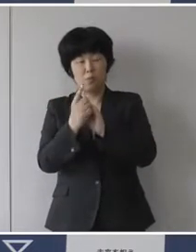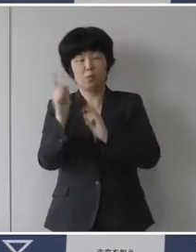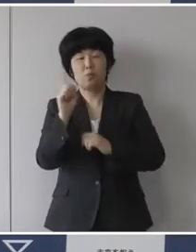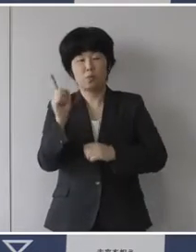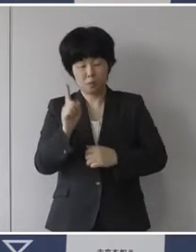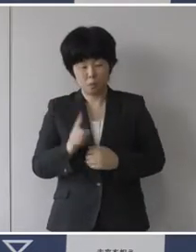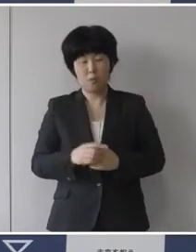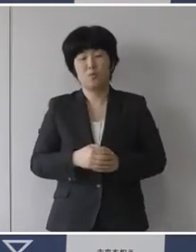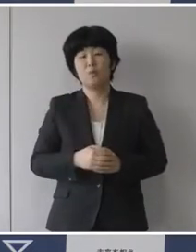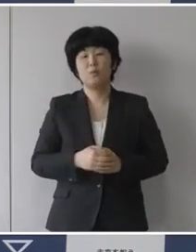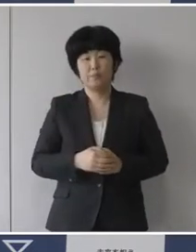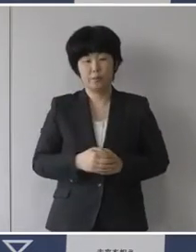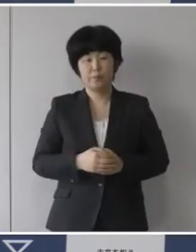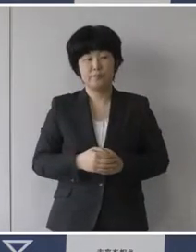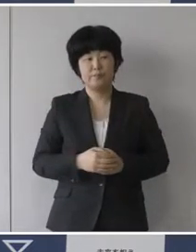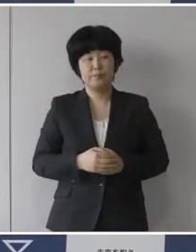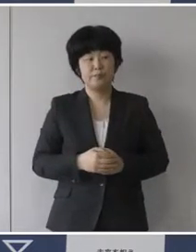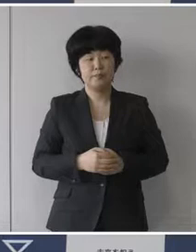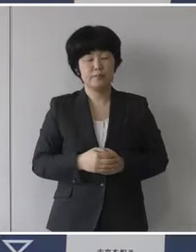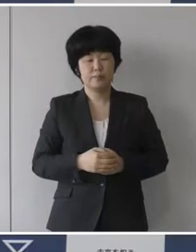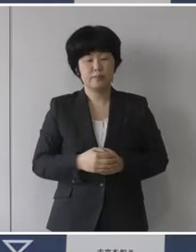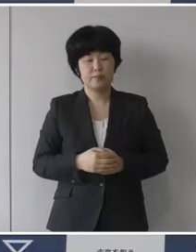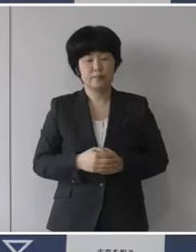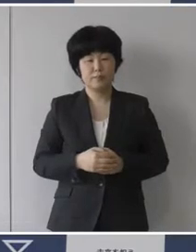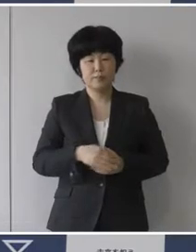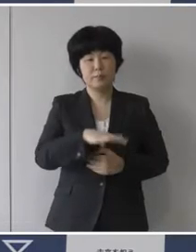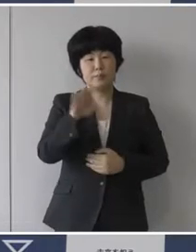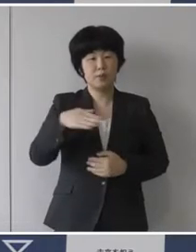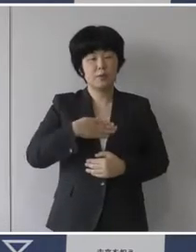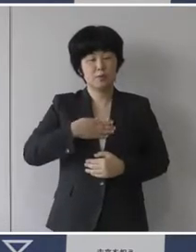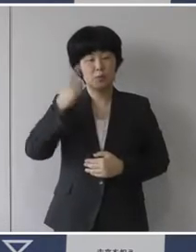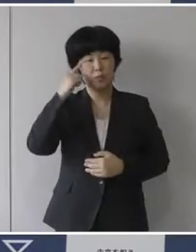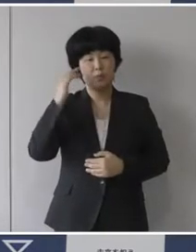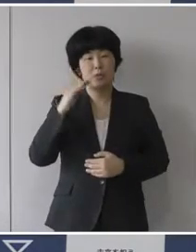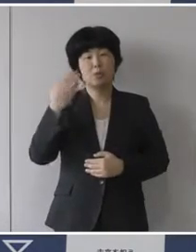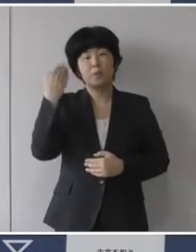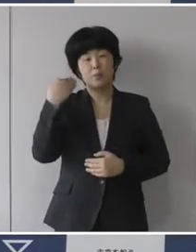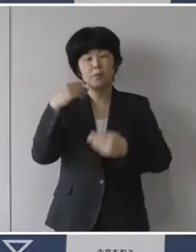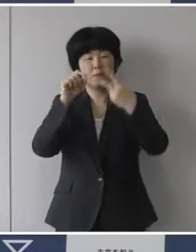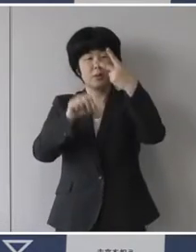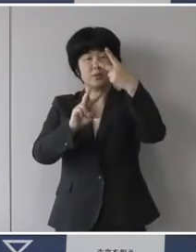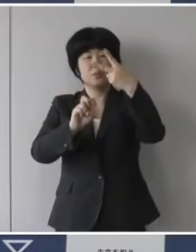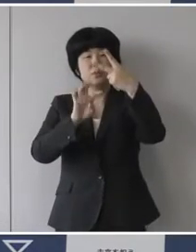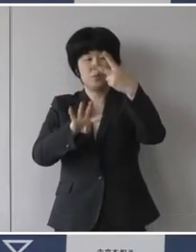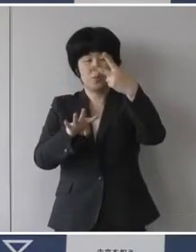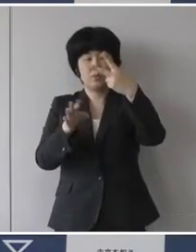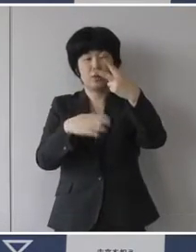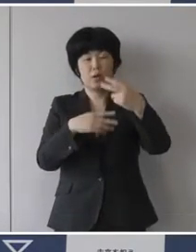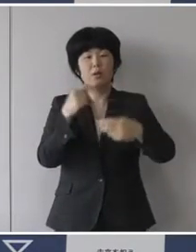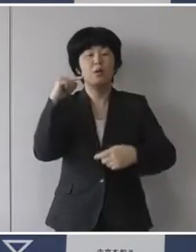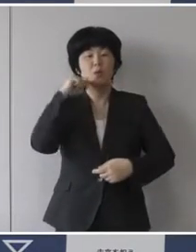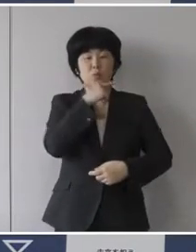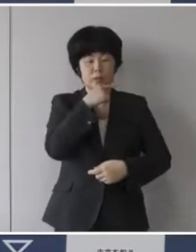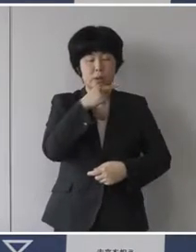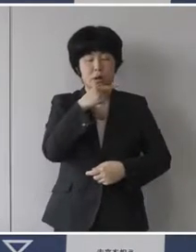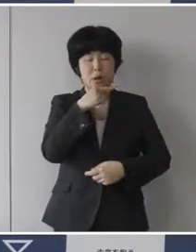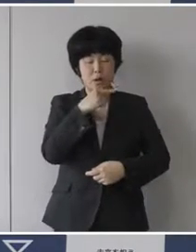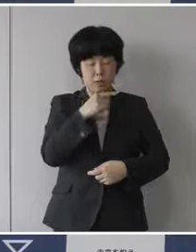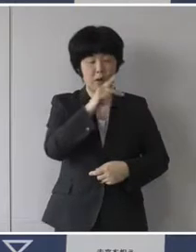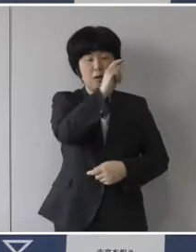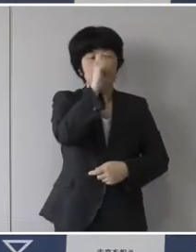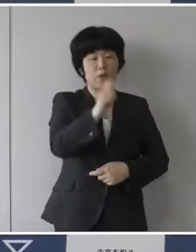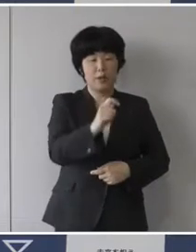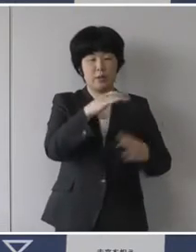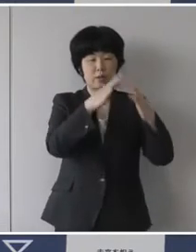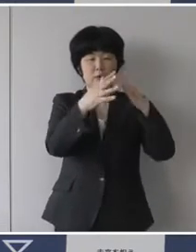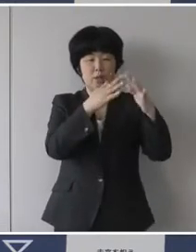というかご報告をさせていただこうと思います。ご案内のように、2月24日に、ロシアが、ウクライナに侵攻